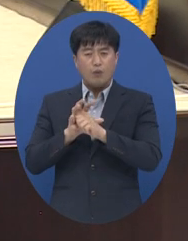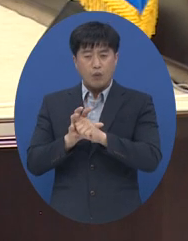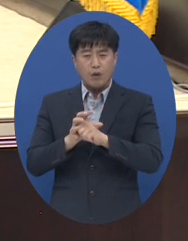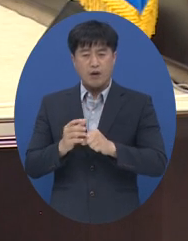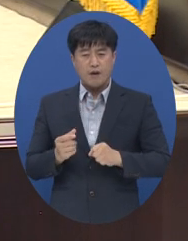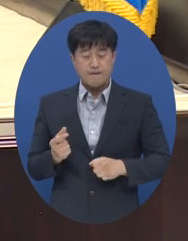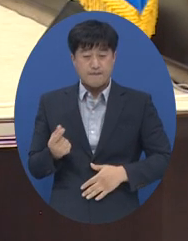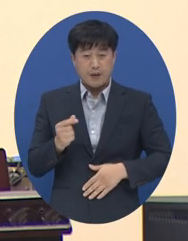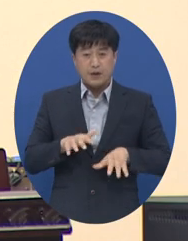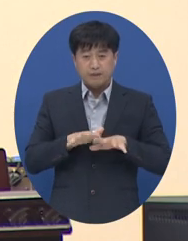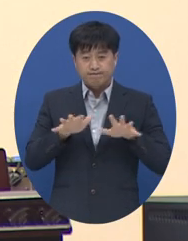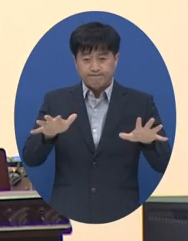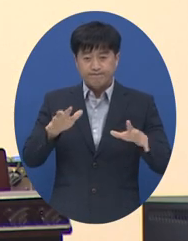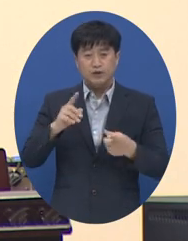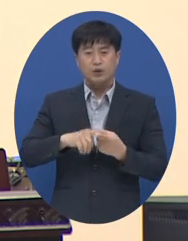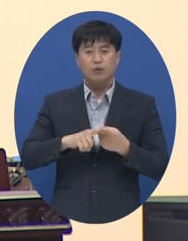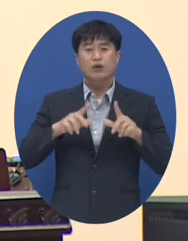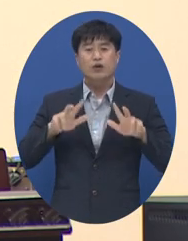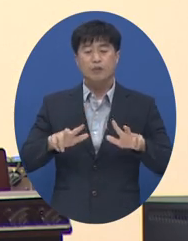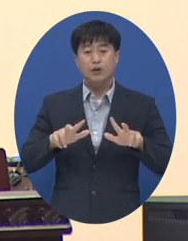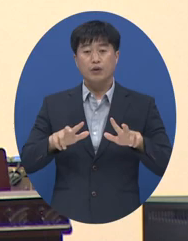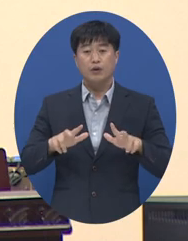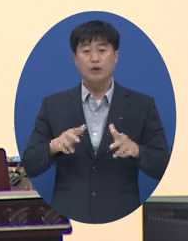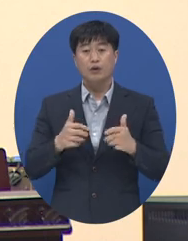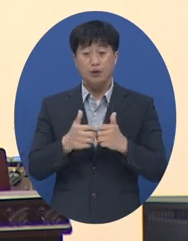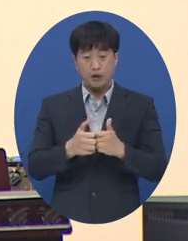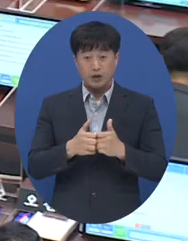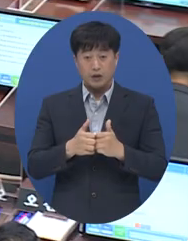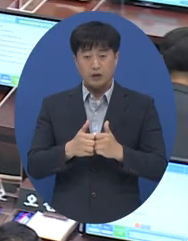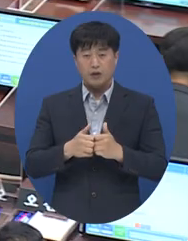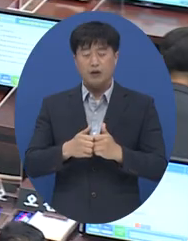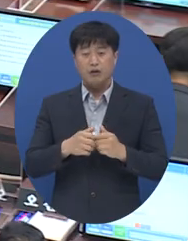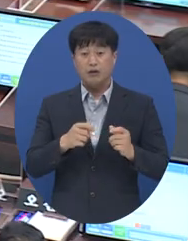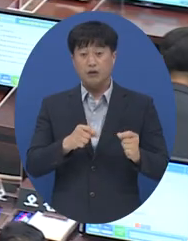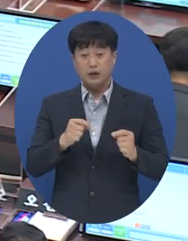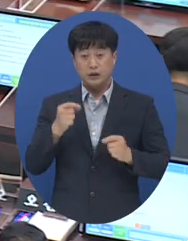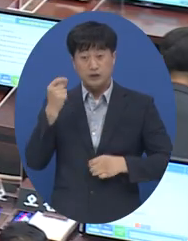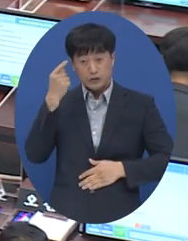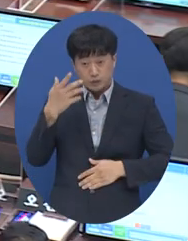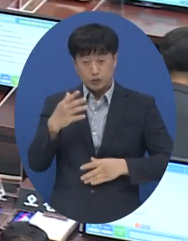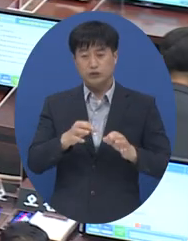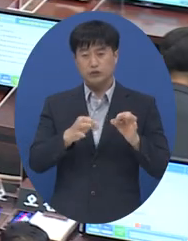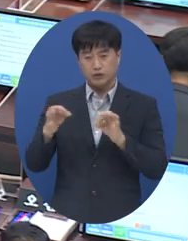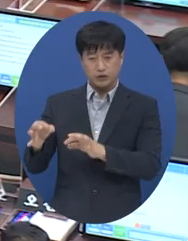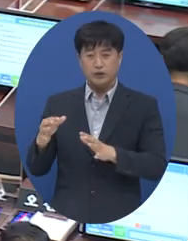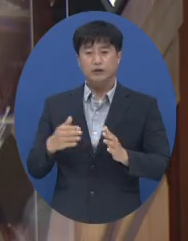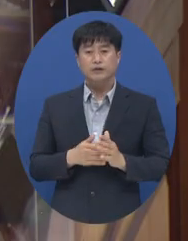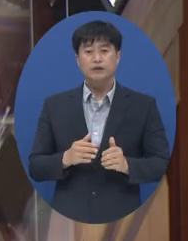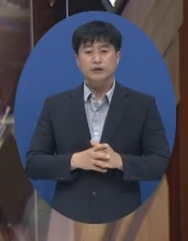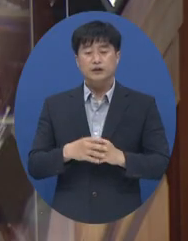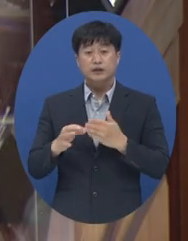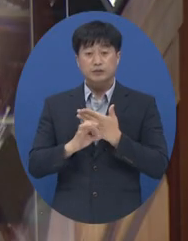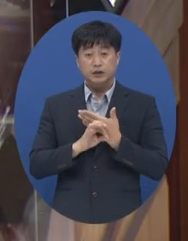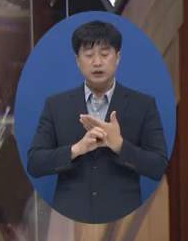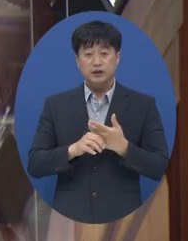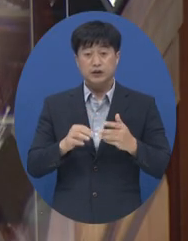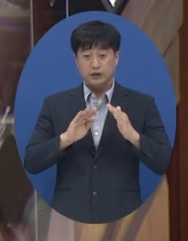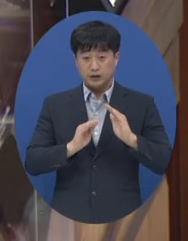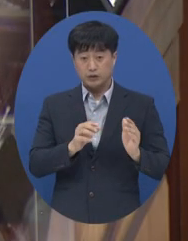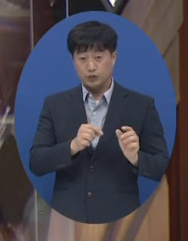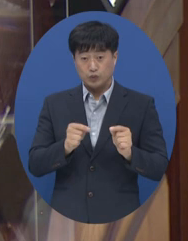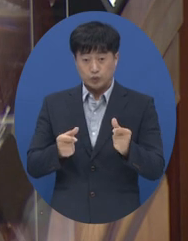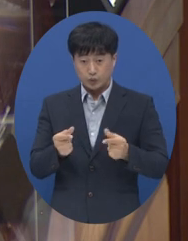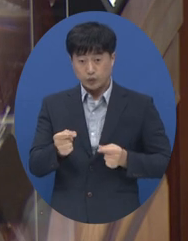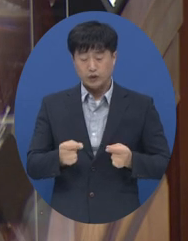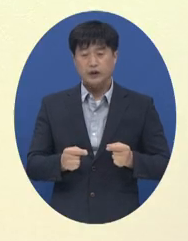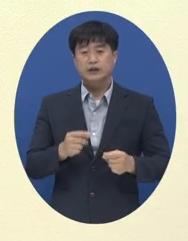코로나19의 급격한 확산에 따라 이번 회기에서 도정질문 일정 등은 연기됐습니다. 임시 일정을 조정한 건데 이에